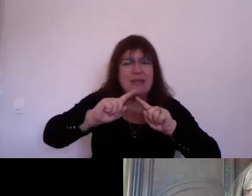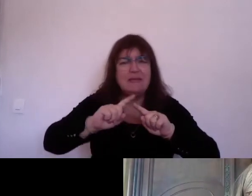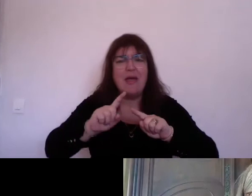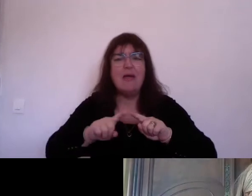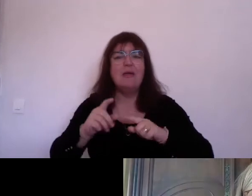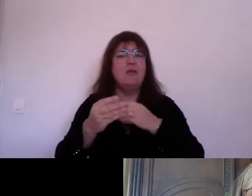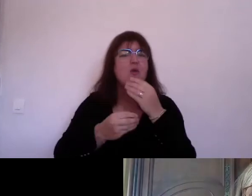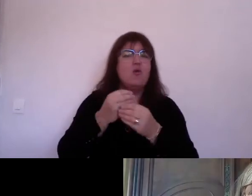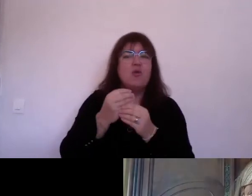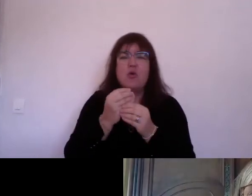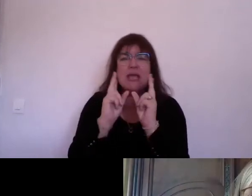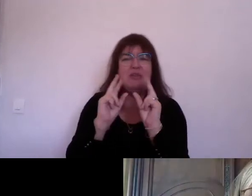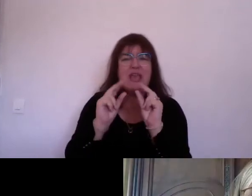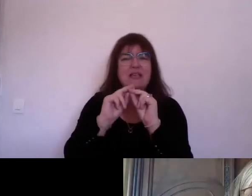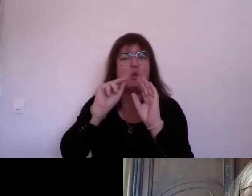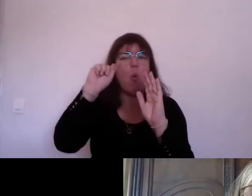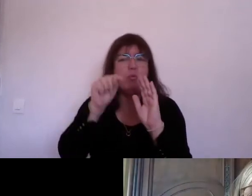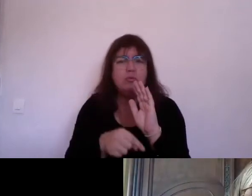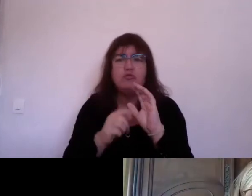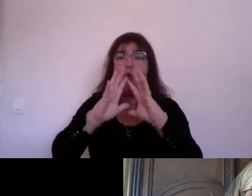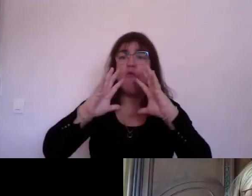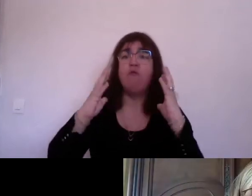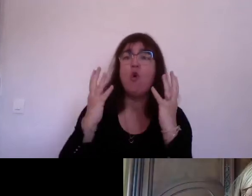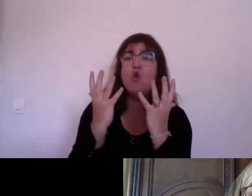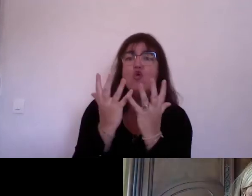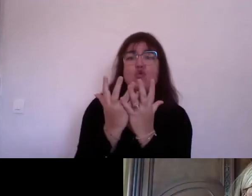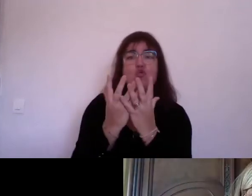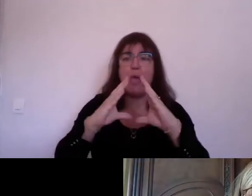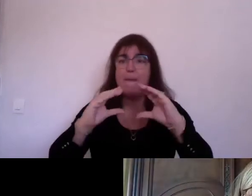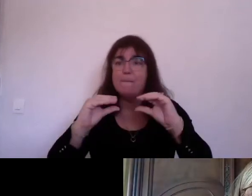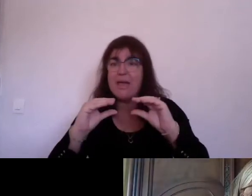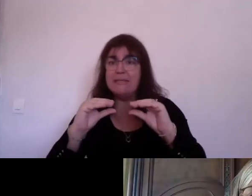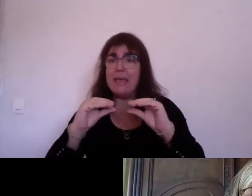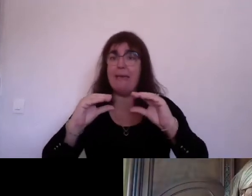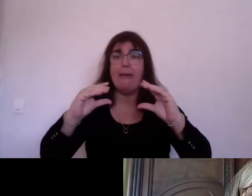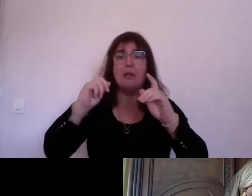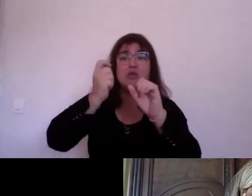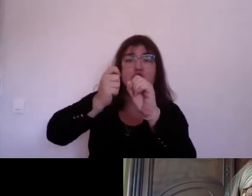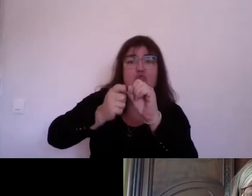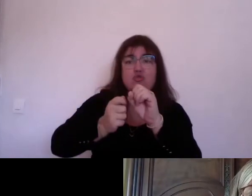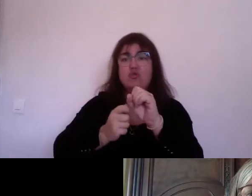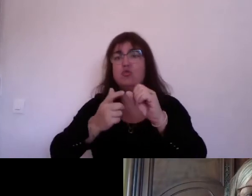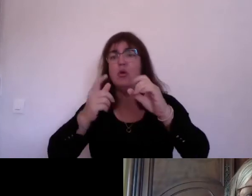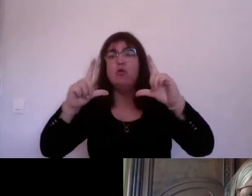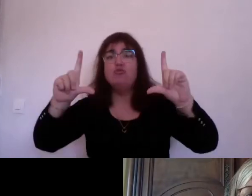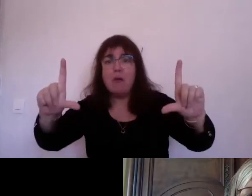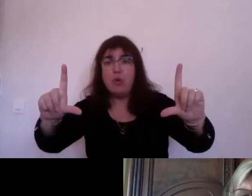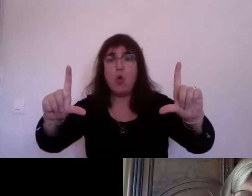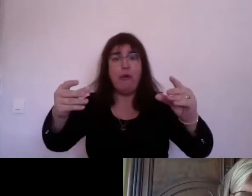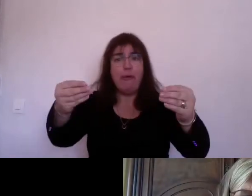descriptions précises du volume, de la matière de l'œuvre, peuvent nous rendre cette